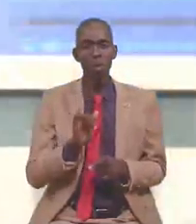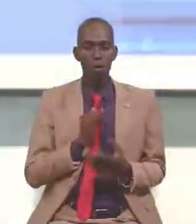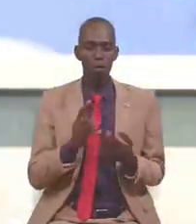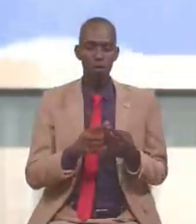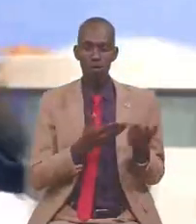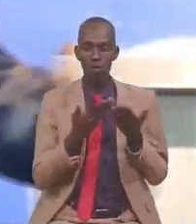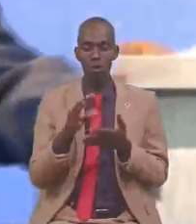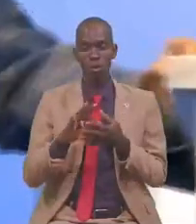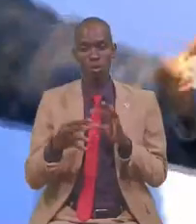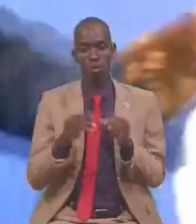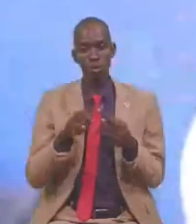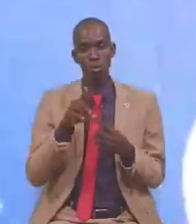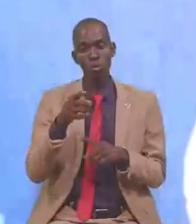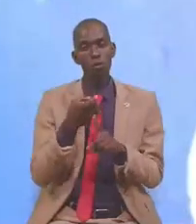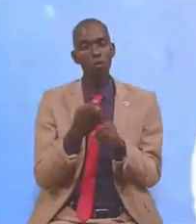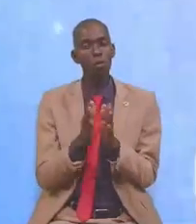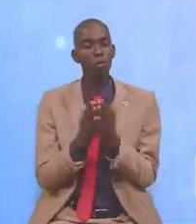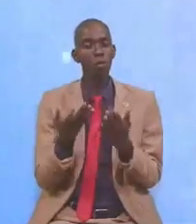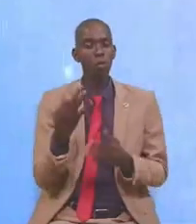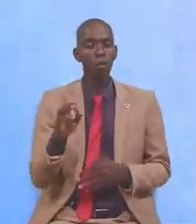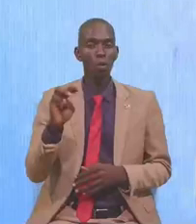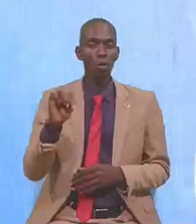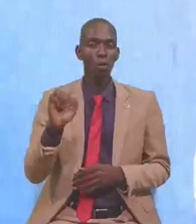7, verset 25.